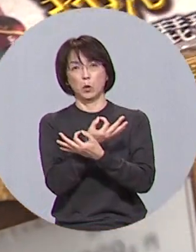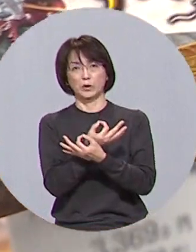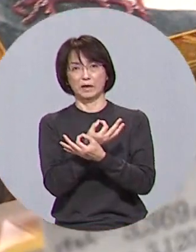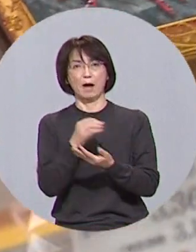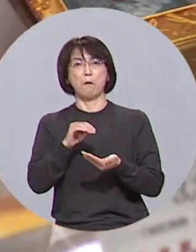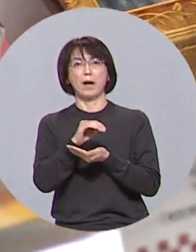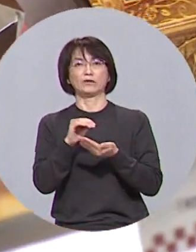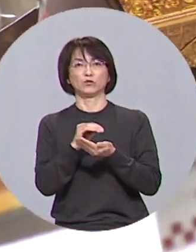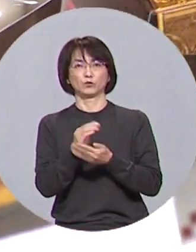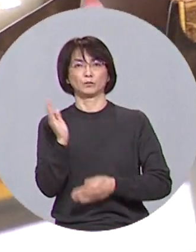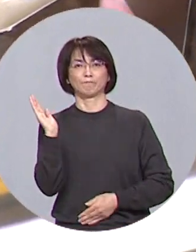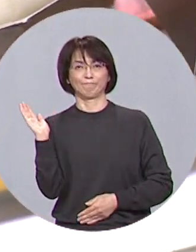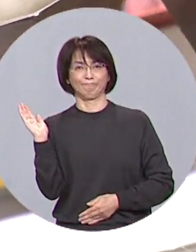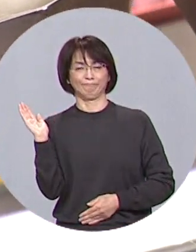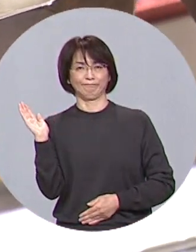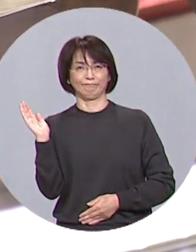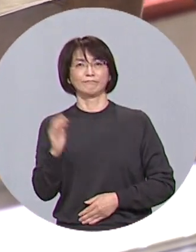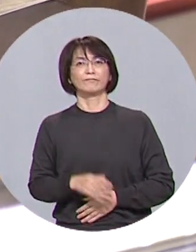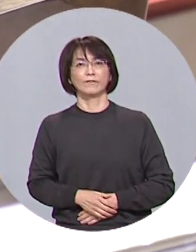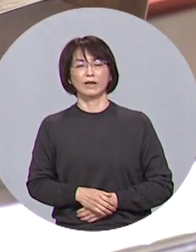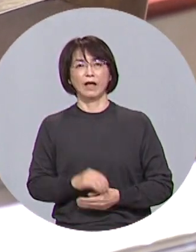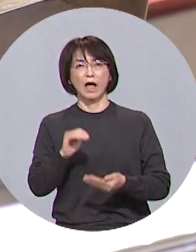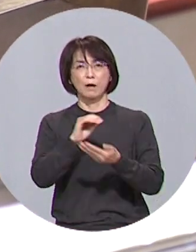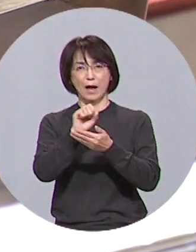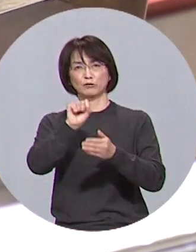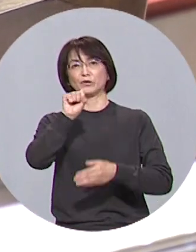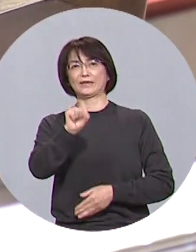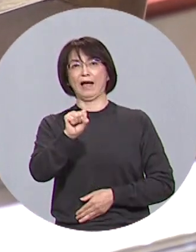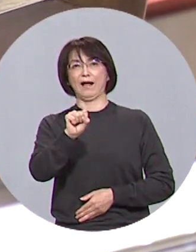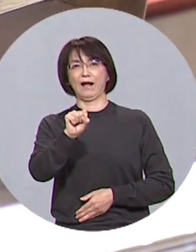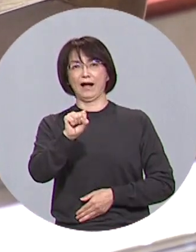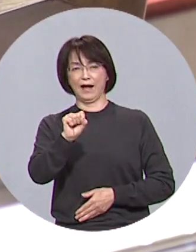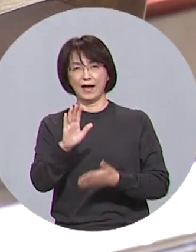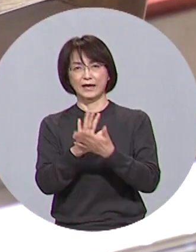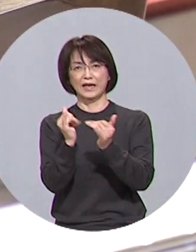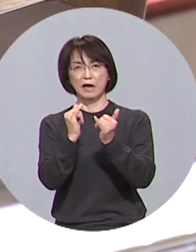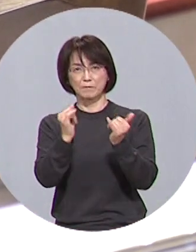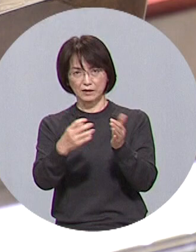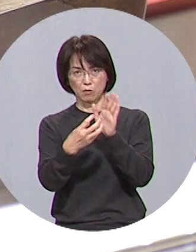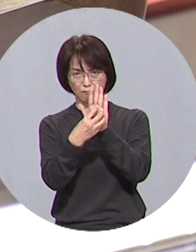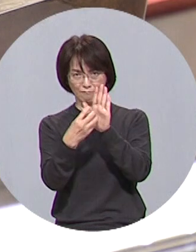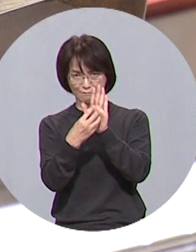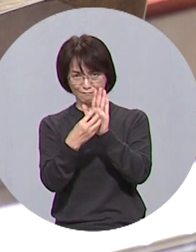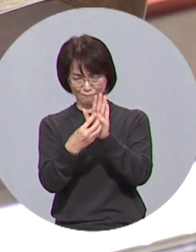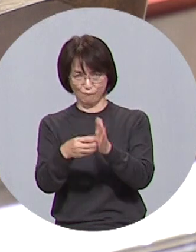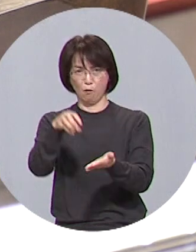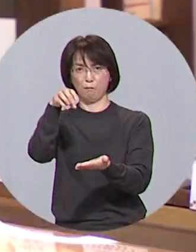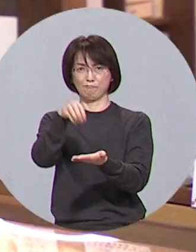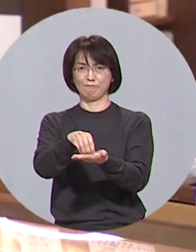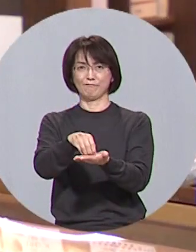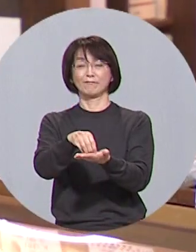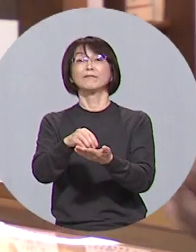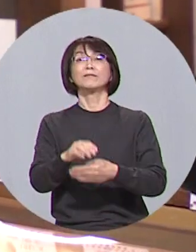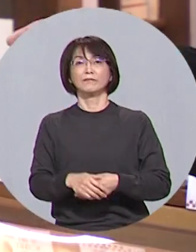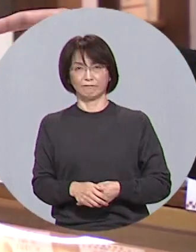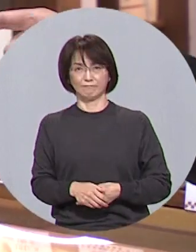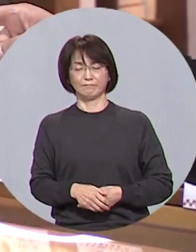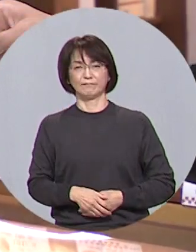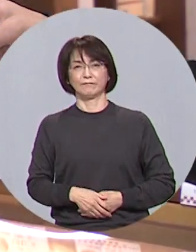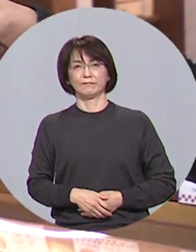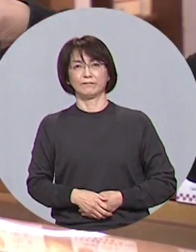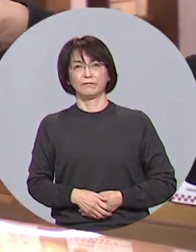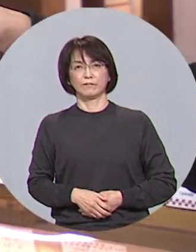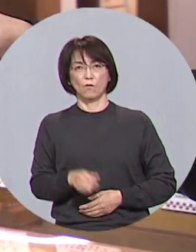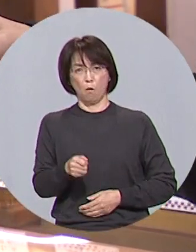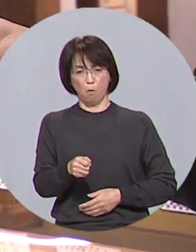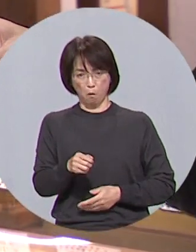ゅうがこちらでございます。 すごいよ。 マルサという形の、埼玉県民の証もお入れしまして、 すごい、 ご用意をさせていただいております。 焼